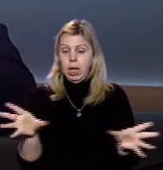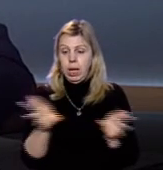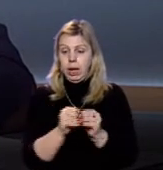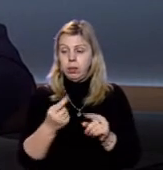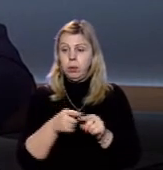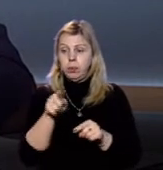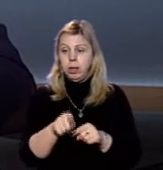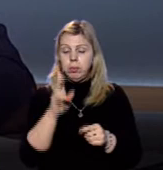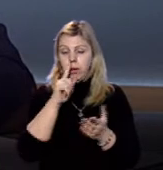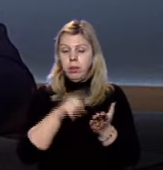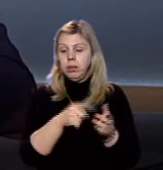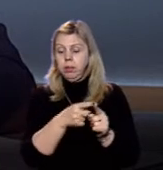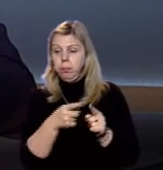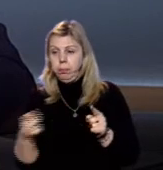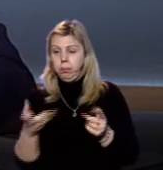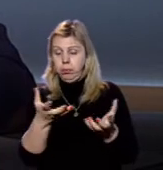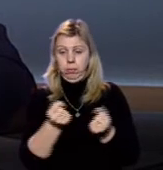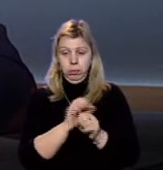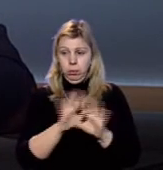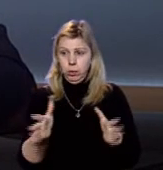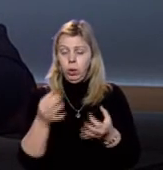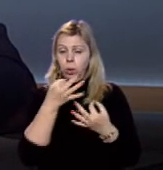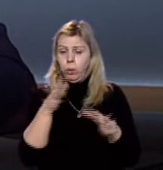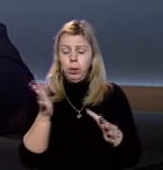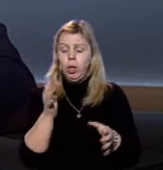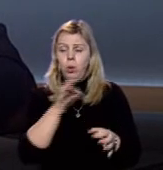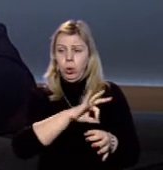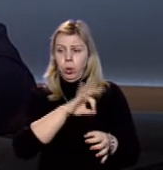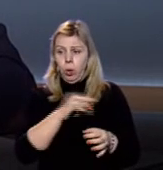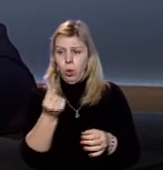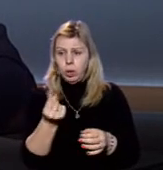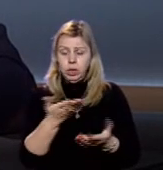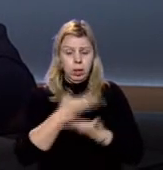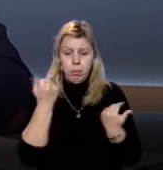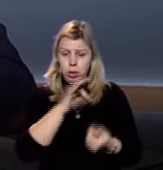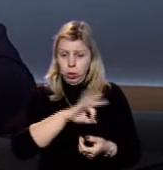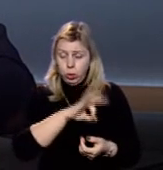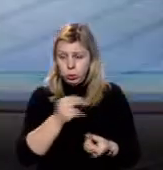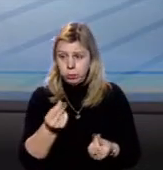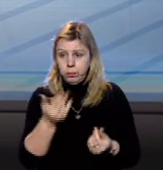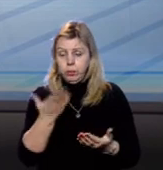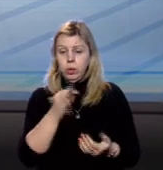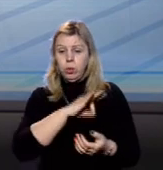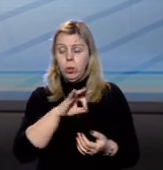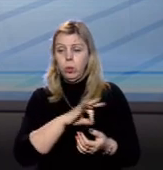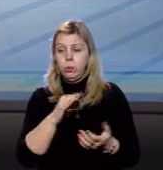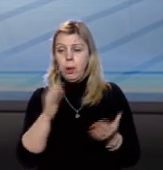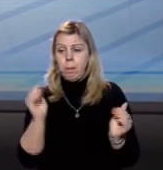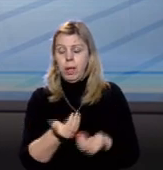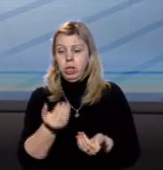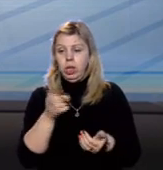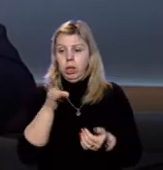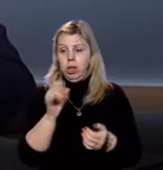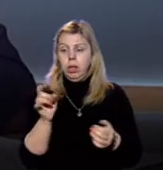тим за вказаний період не отримав будь-якого доходу, тобто в нього відсутні доходи, або ж його дохід сукупний менший,